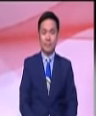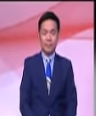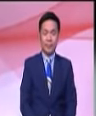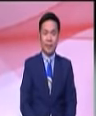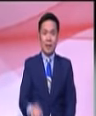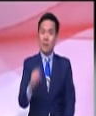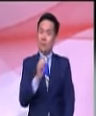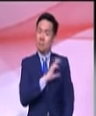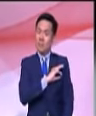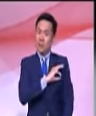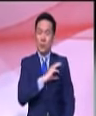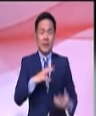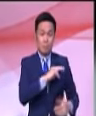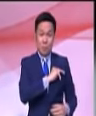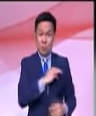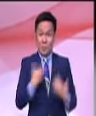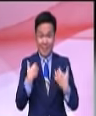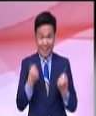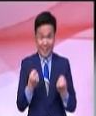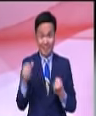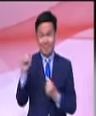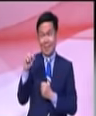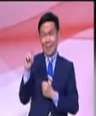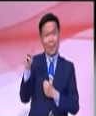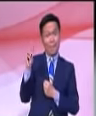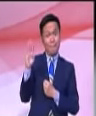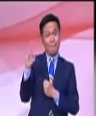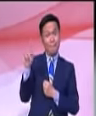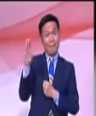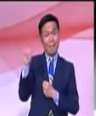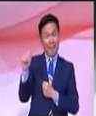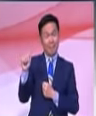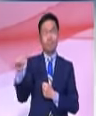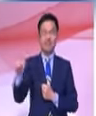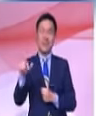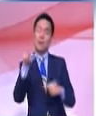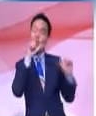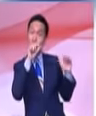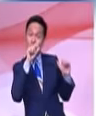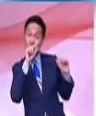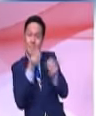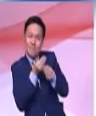Menteri Kesihatan Datuk Seri Dr. Adnan Baba menerusi ciapan di Twitter memaklumkan